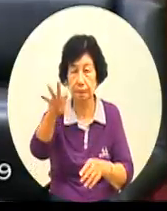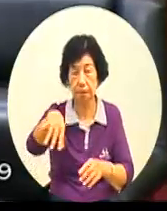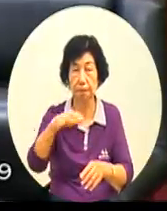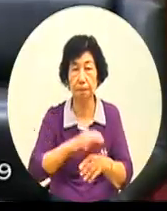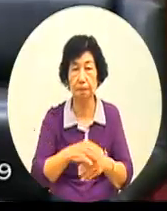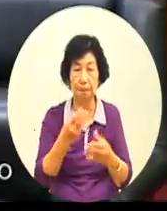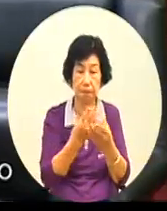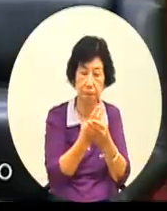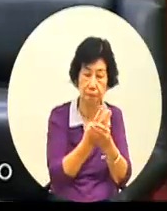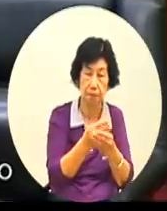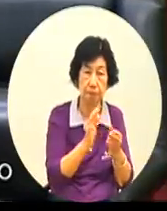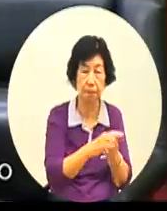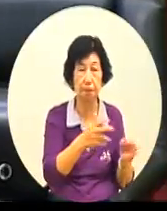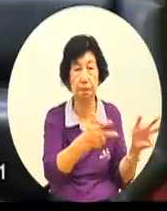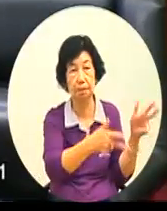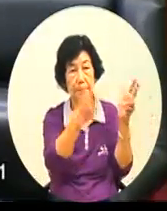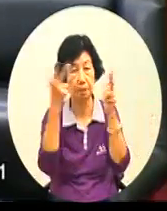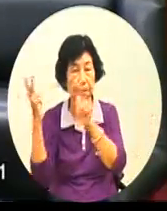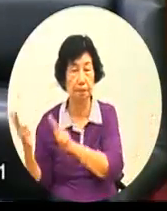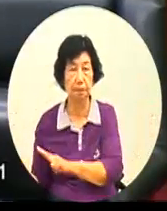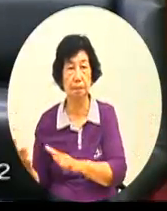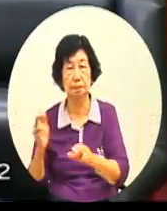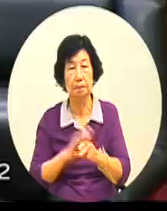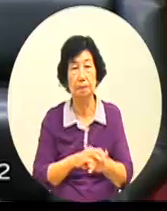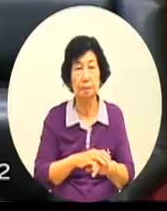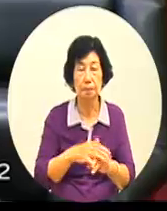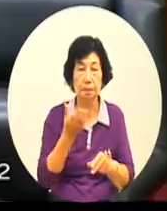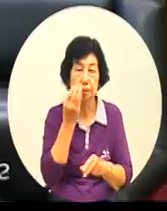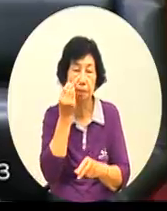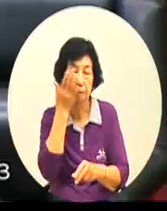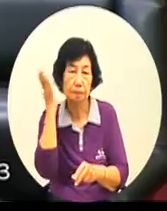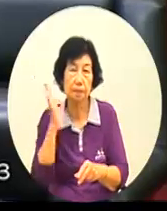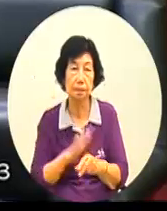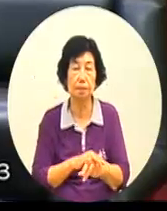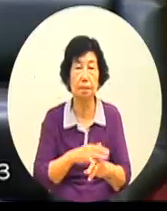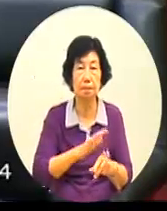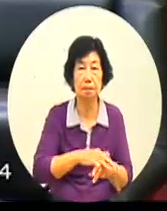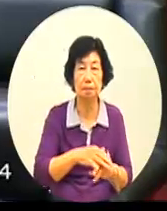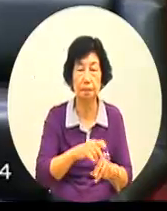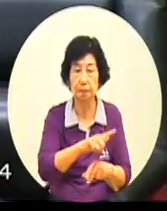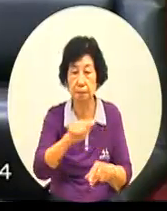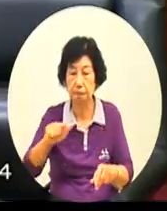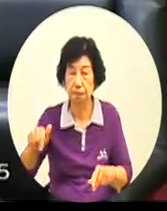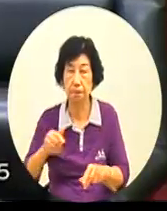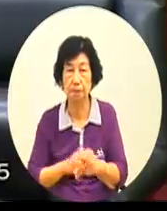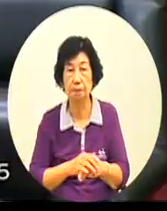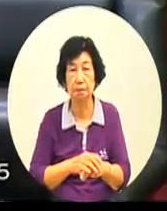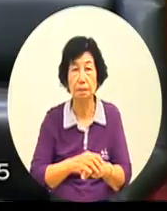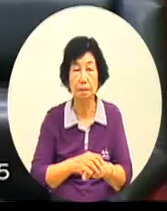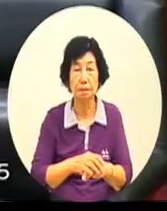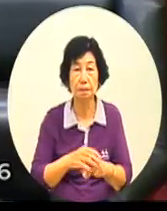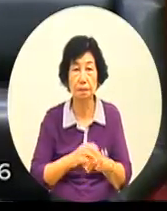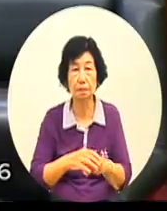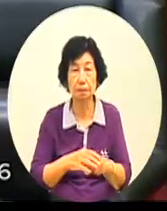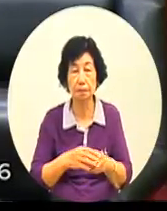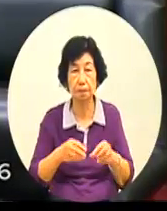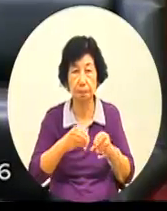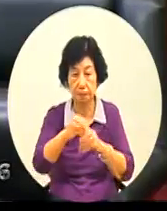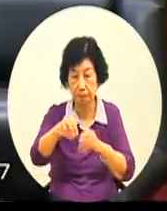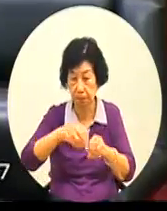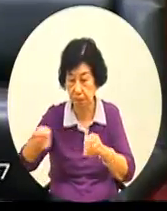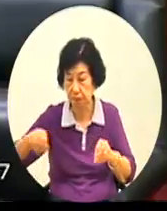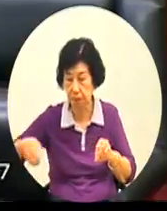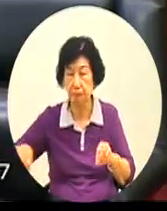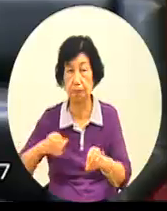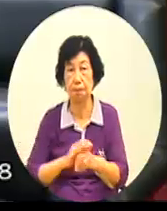不管是桥，不管是任何的观光产业，不管是任何的这个经费的分配的这个均衡呢，我希望主委站